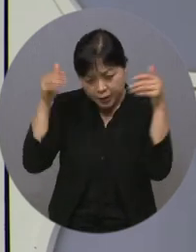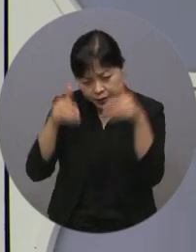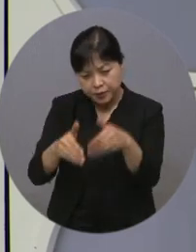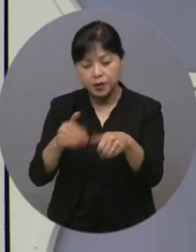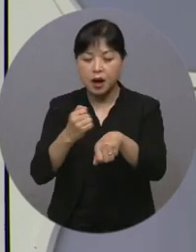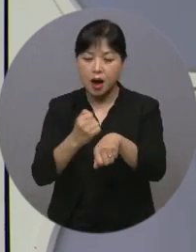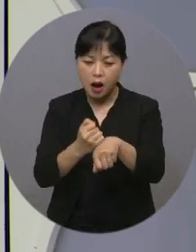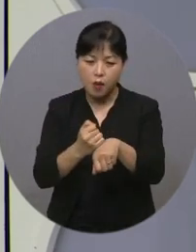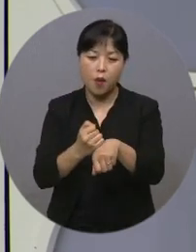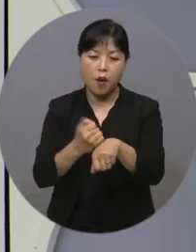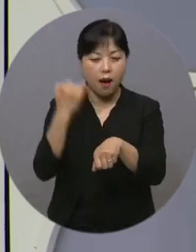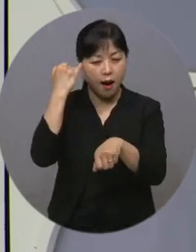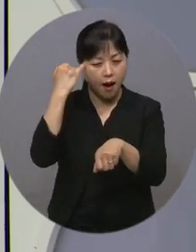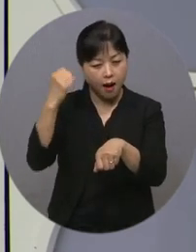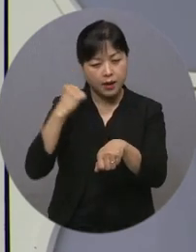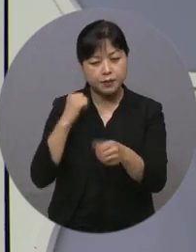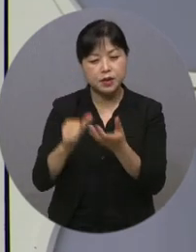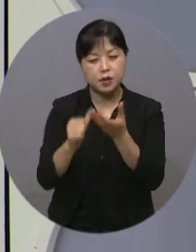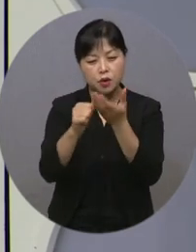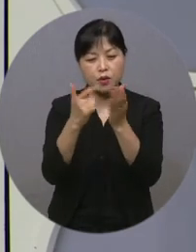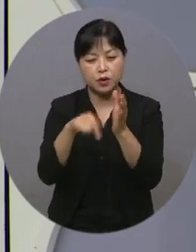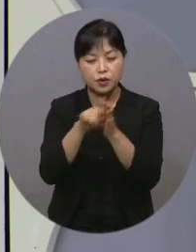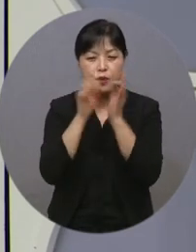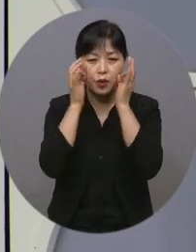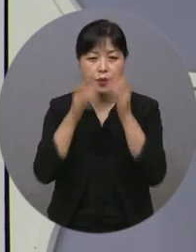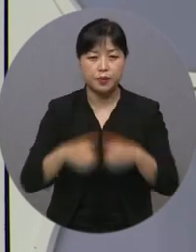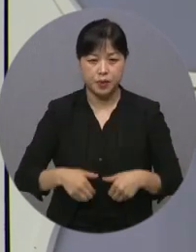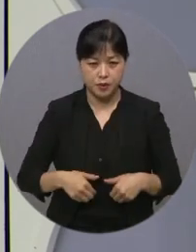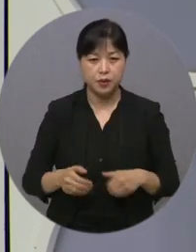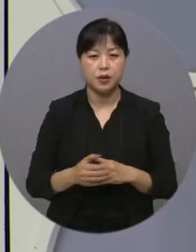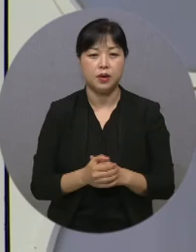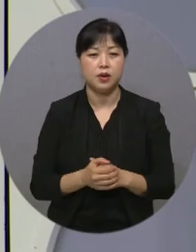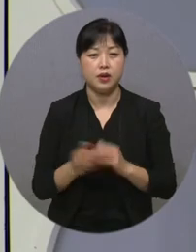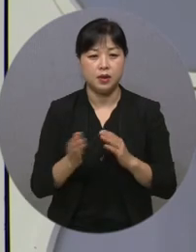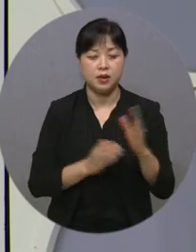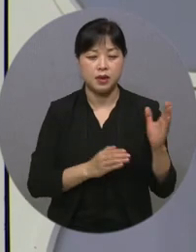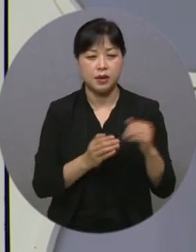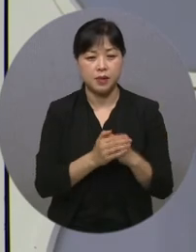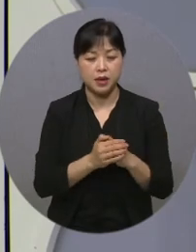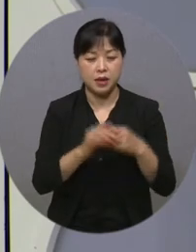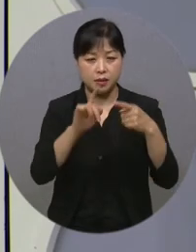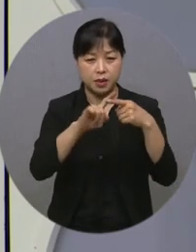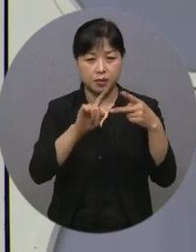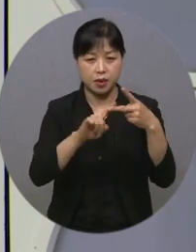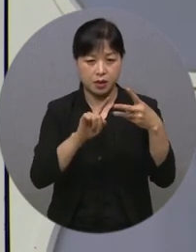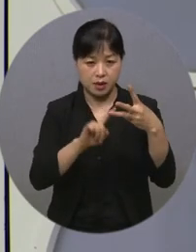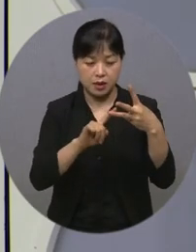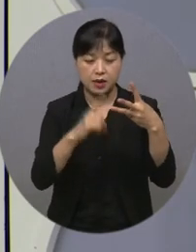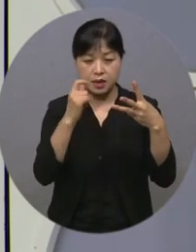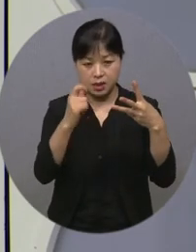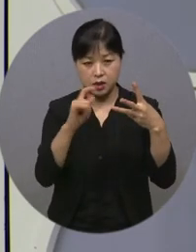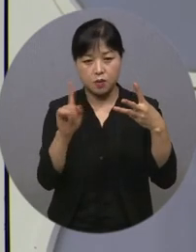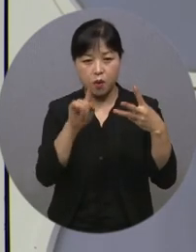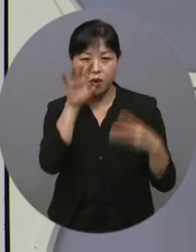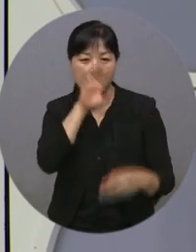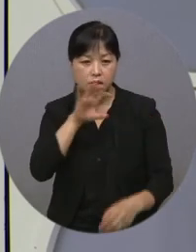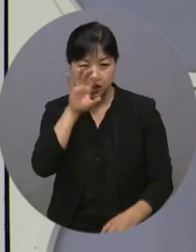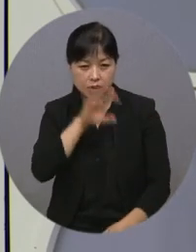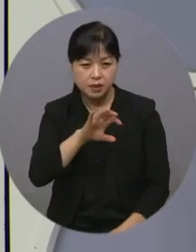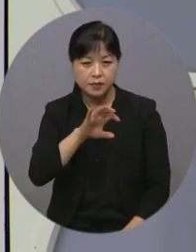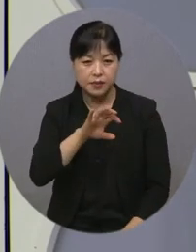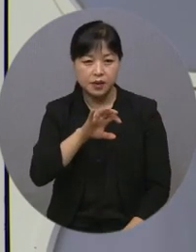창의력 교육에 넣어야 되고요. 마지막으로 T는 트레이닝입니다. 훈련하고